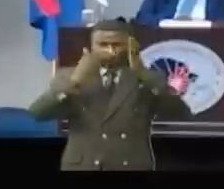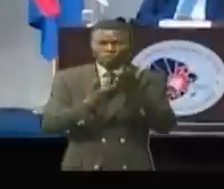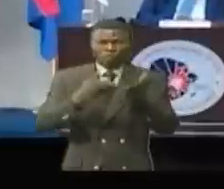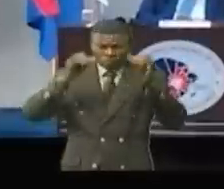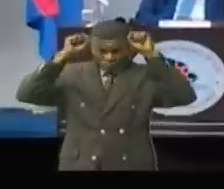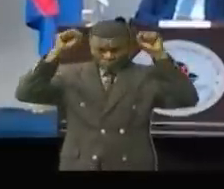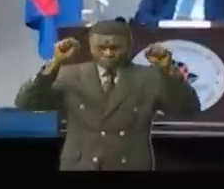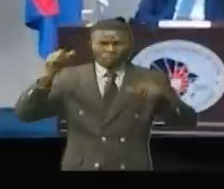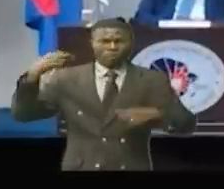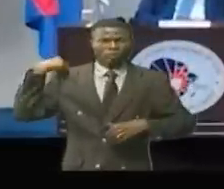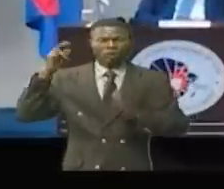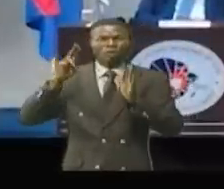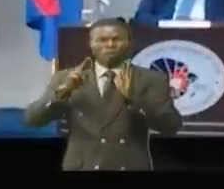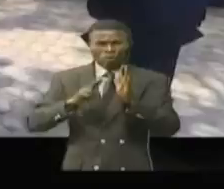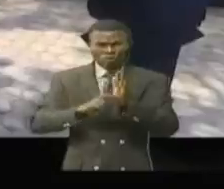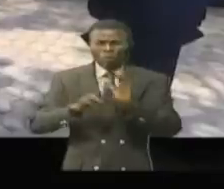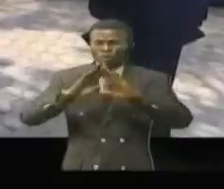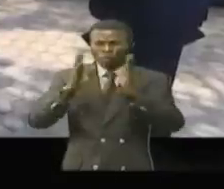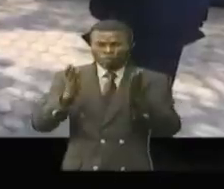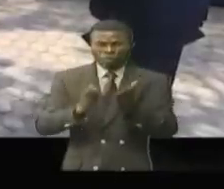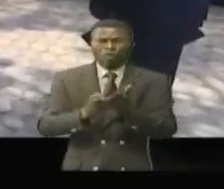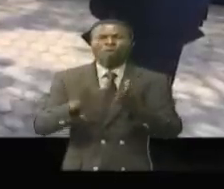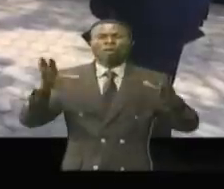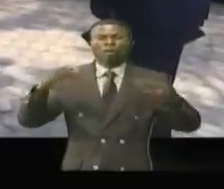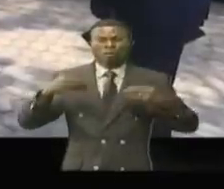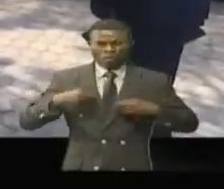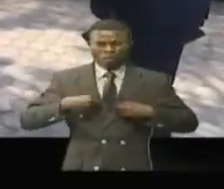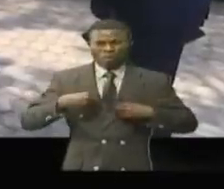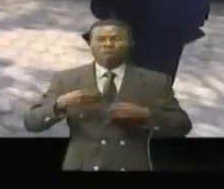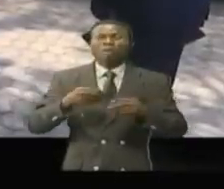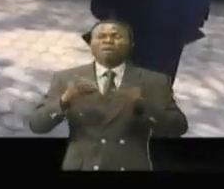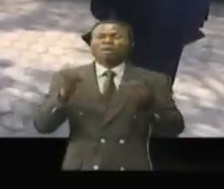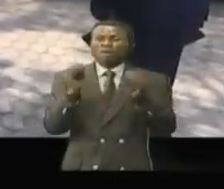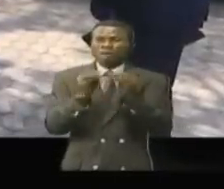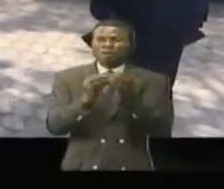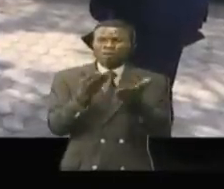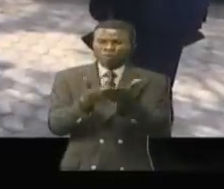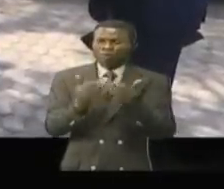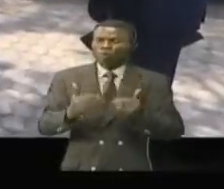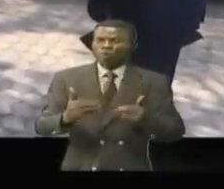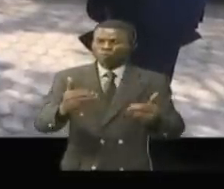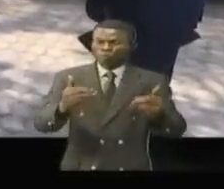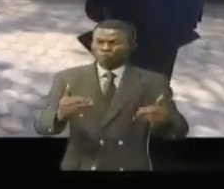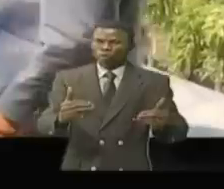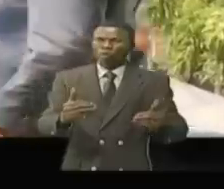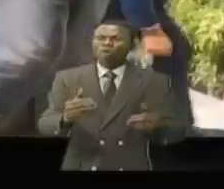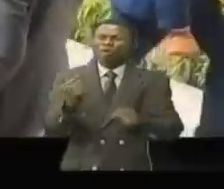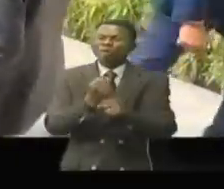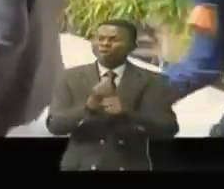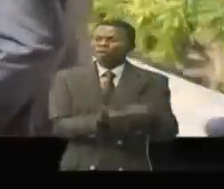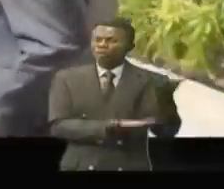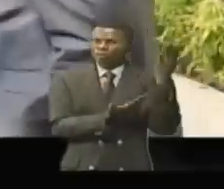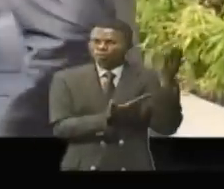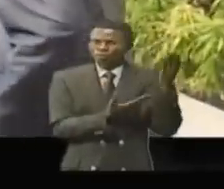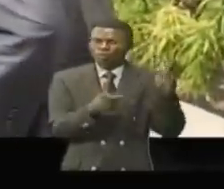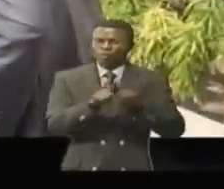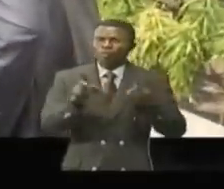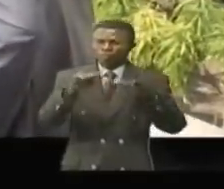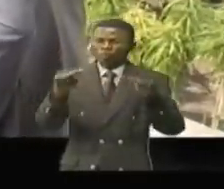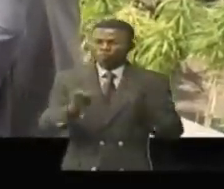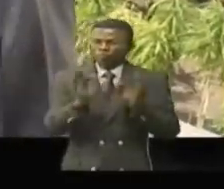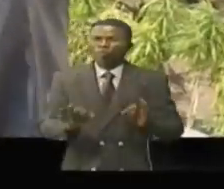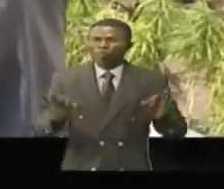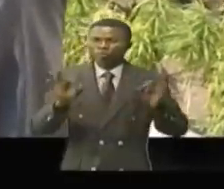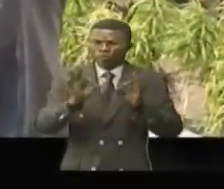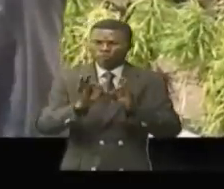d'État et des gouvernements ont tous reconnu que cet accord cadre d'Addis Abeba continue de jouer un rôle central en tant que cadre politique et